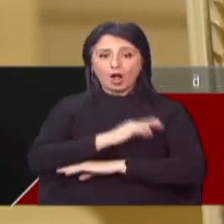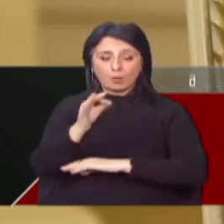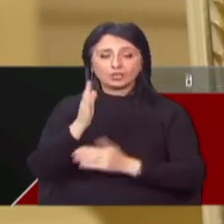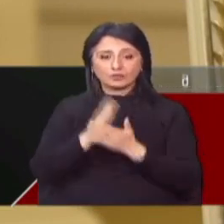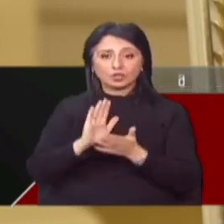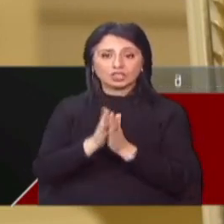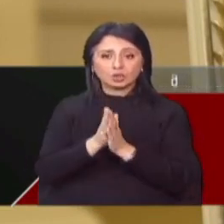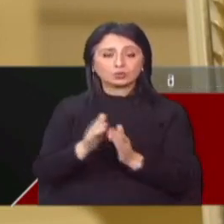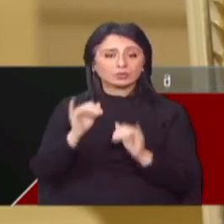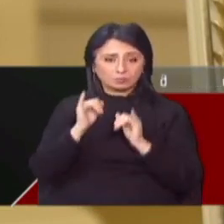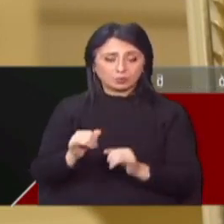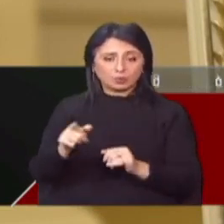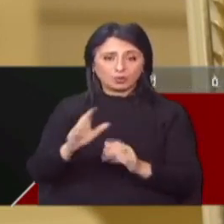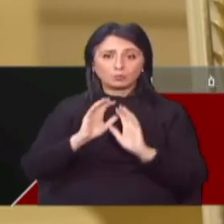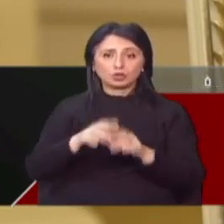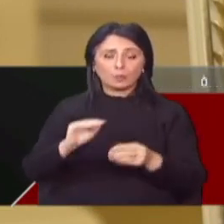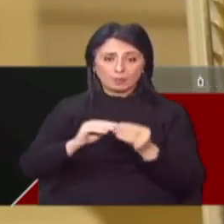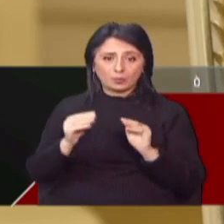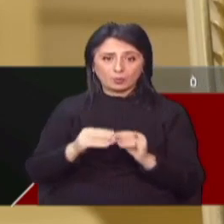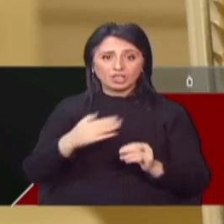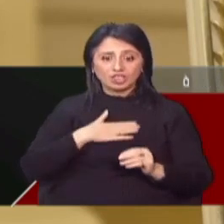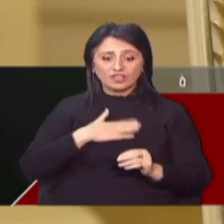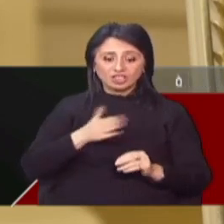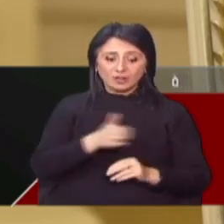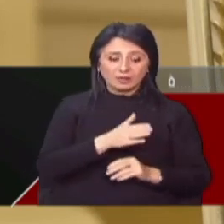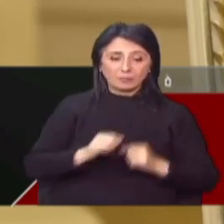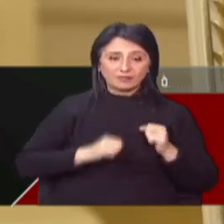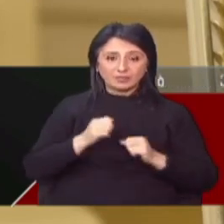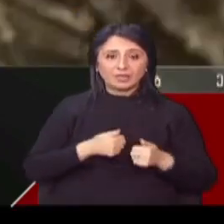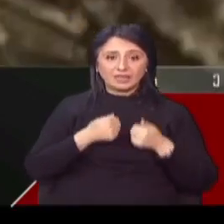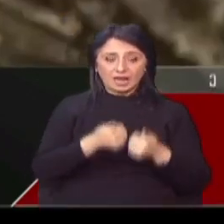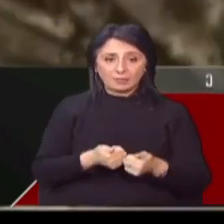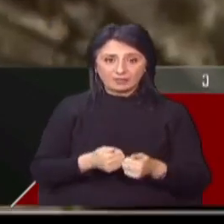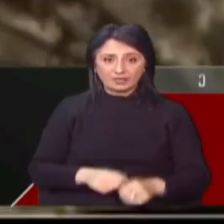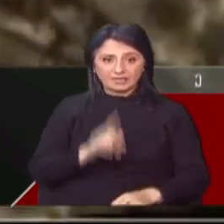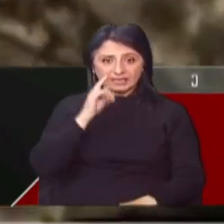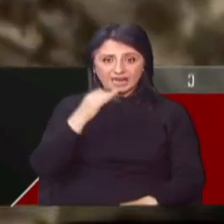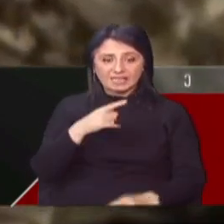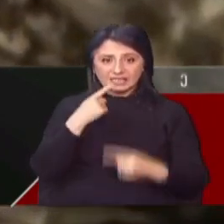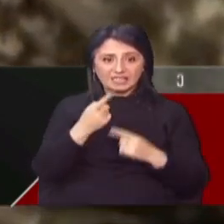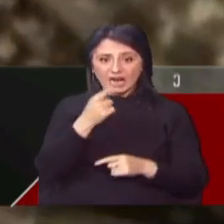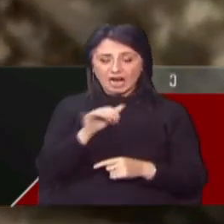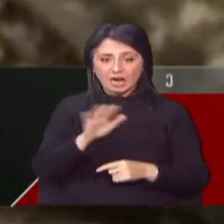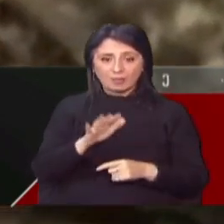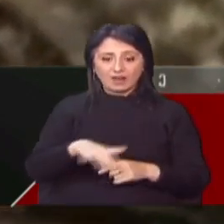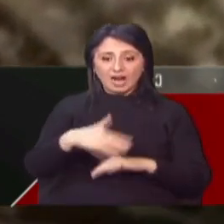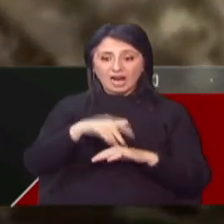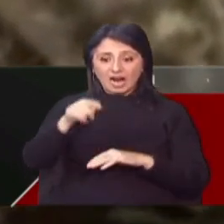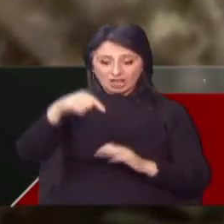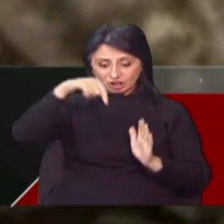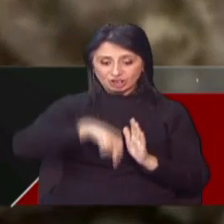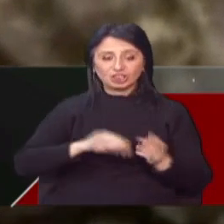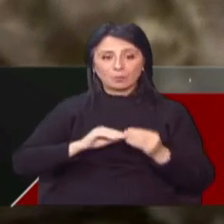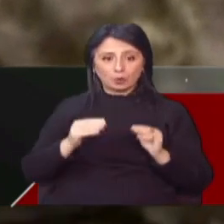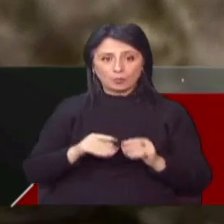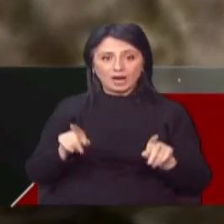არსებული სიტუაციაც არის გამოწვევა მსოფლიოსთვის. ჩვენც ჩვენის მხრივ ვცდილობთ დახმარებას. ზელენსკი საუბრობს არა მხოლოდ გარე, არამედ შიდა